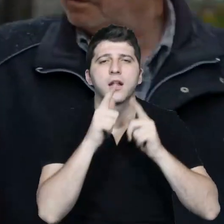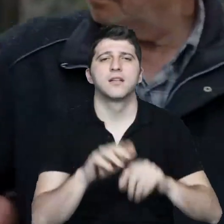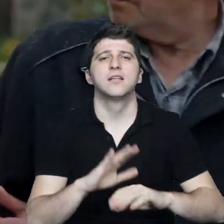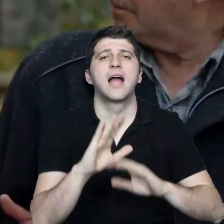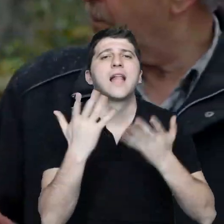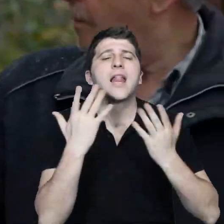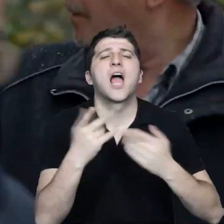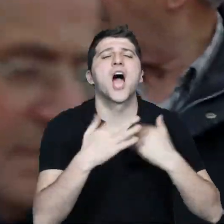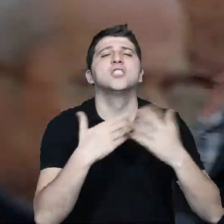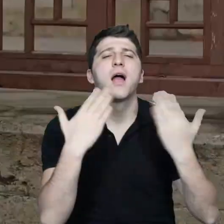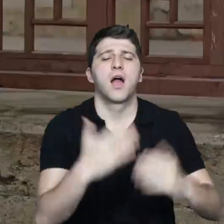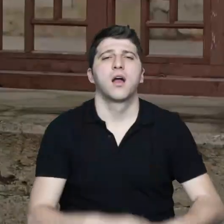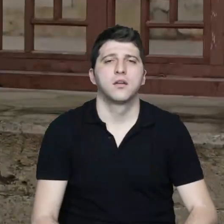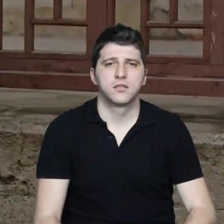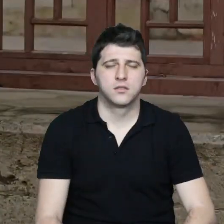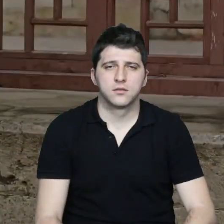Ya neydi, karışma ya.